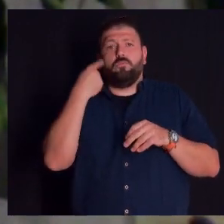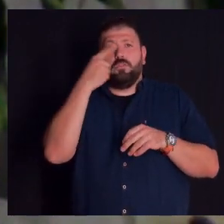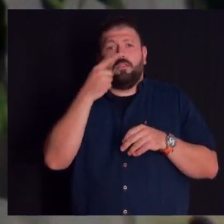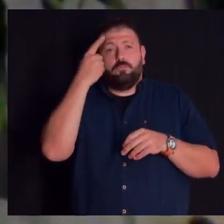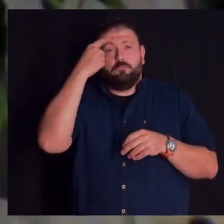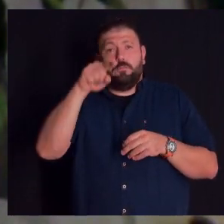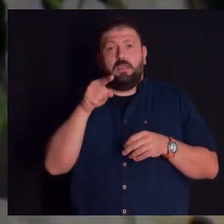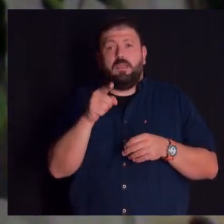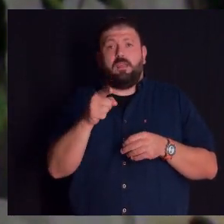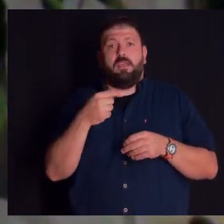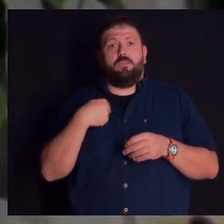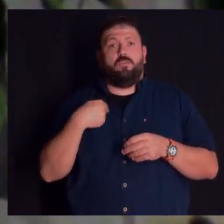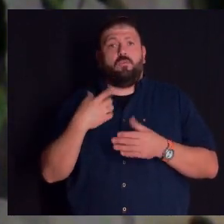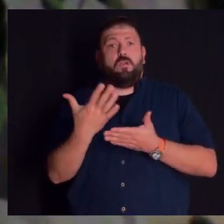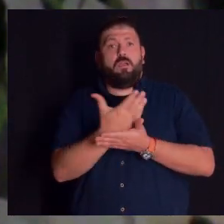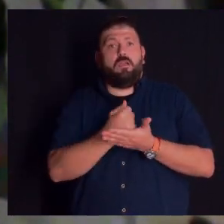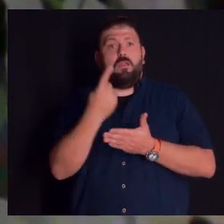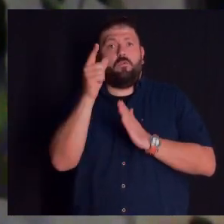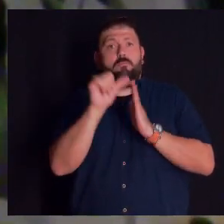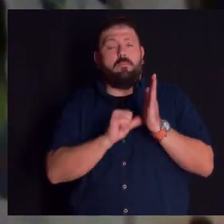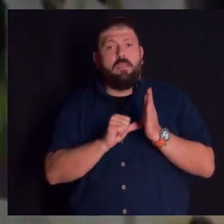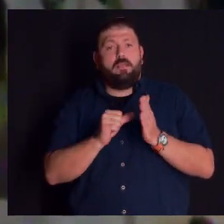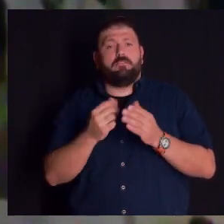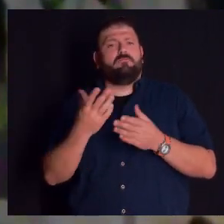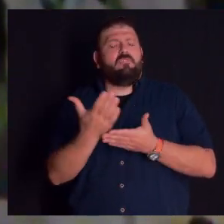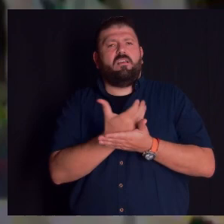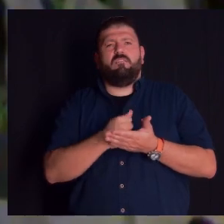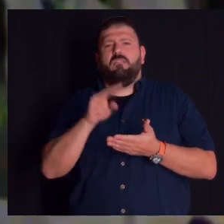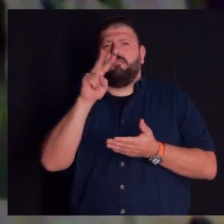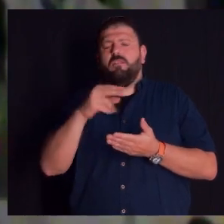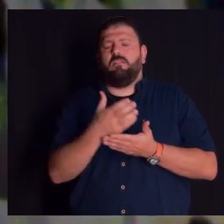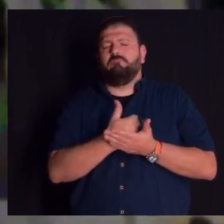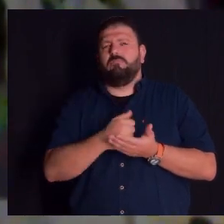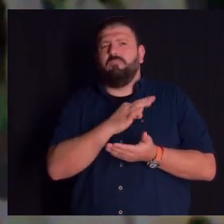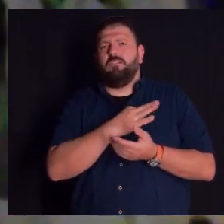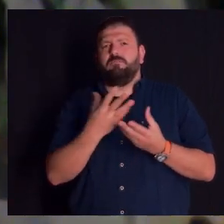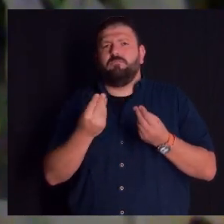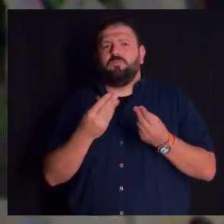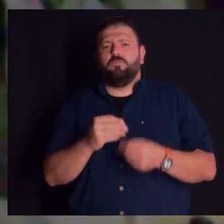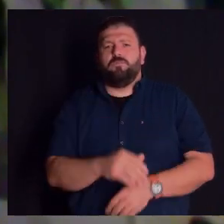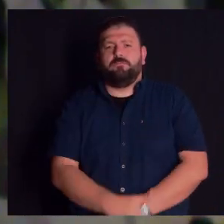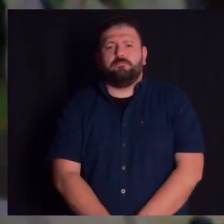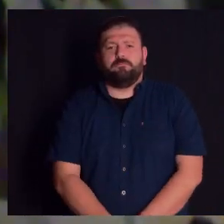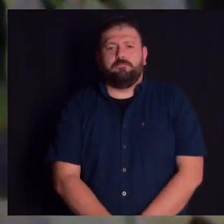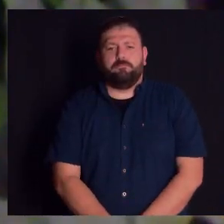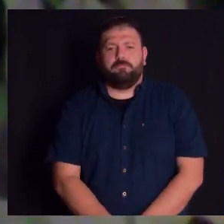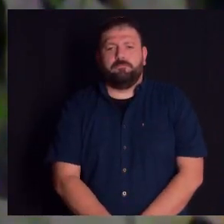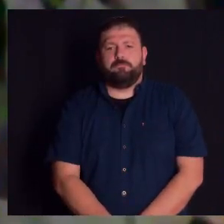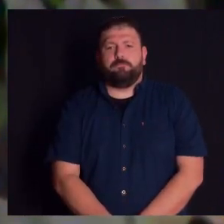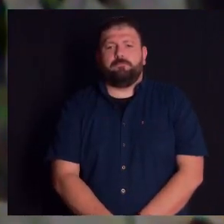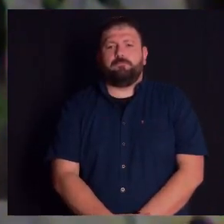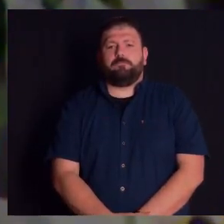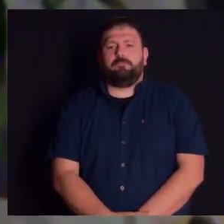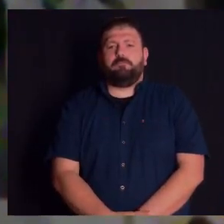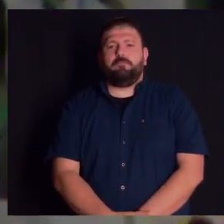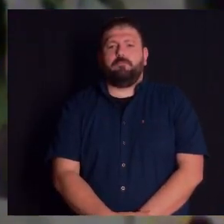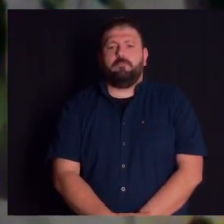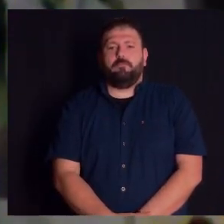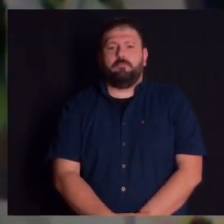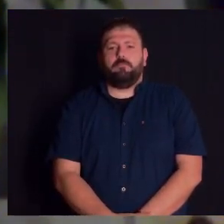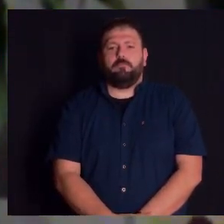like 2 years what I earn in just У 1 month. меня в первой линии есть три золота премьер, которые появились в этот же